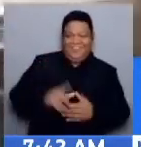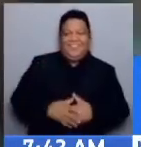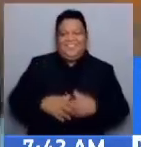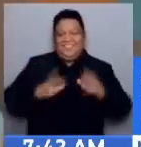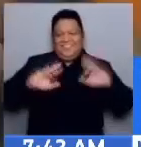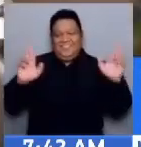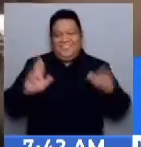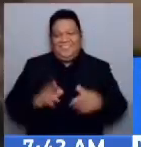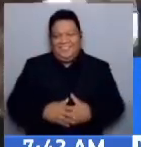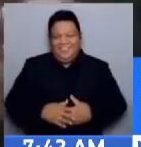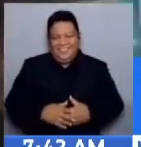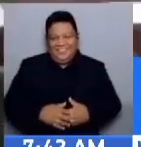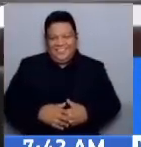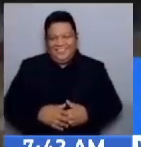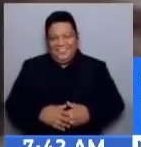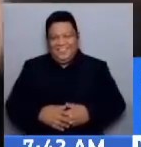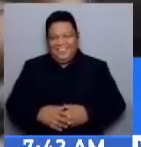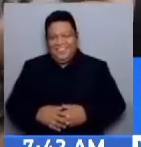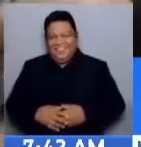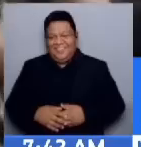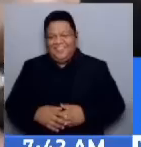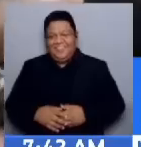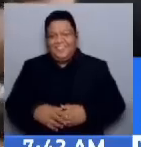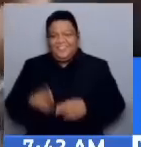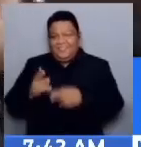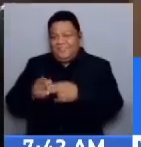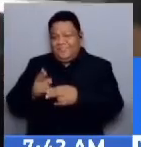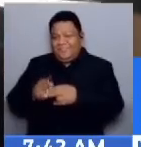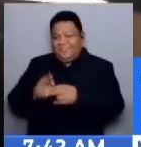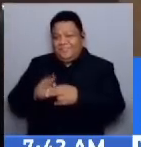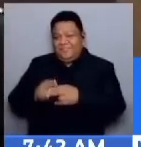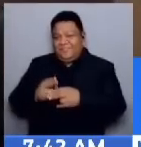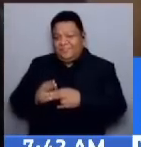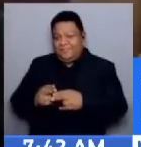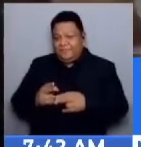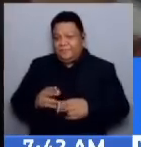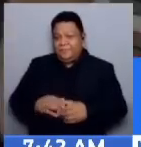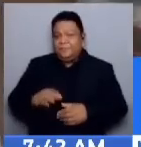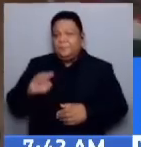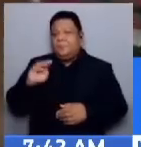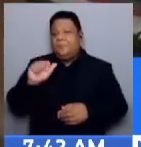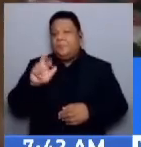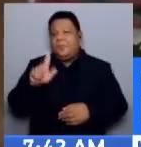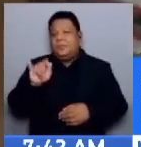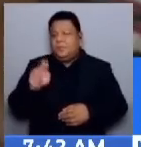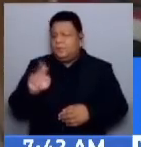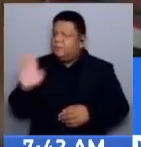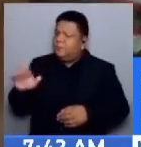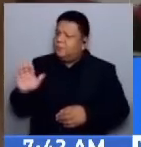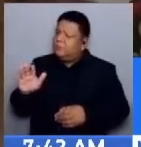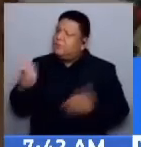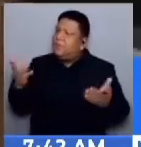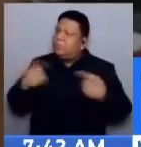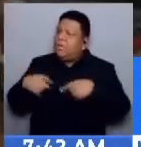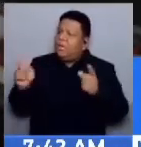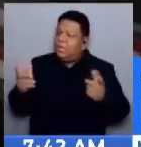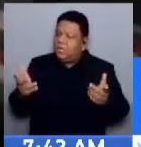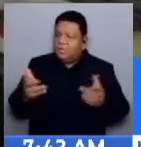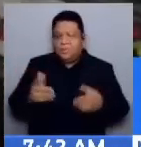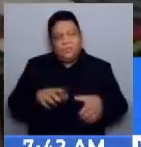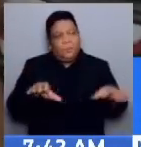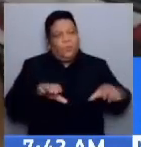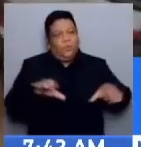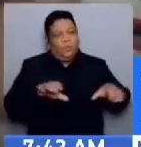siya. Daddy, pangalan niyo po? Martin, Sabandal. Martin. Daddy Martin, saan po kayo papunta ngayon? Sa trabaho. Sa trabaho? Ano po